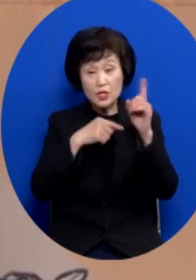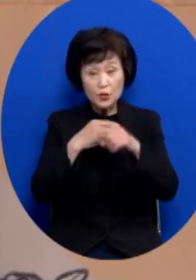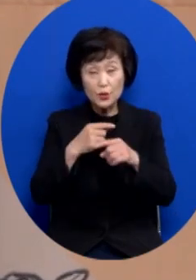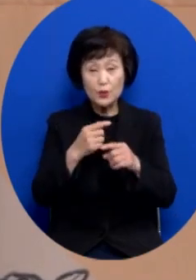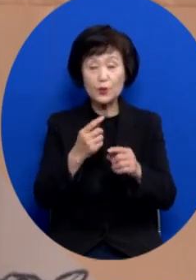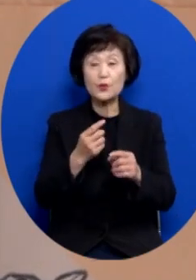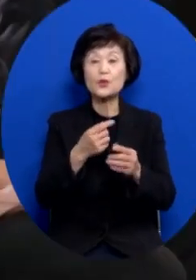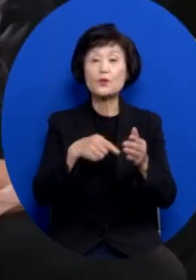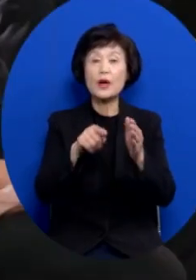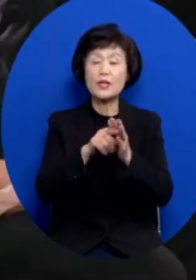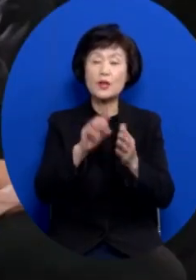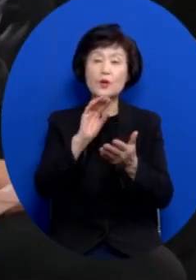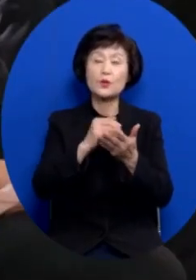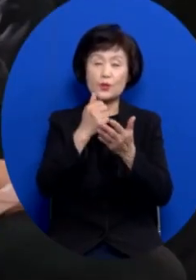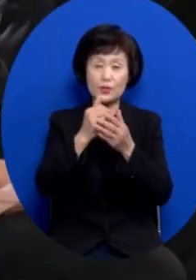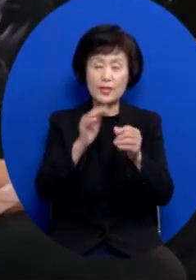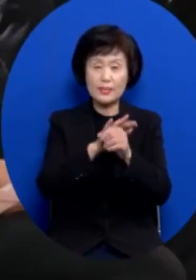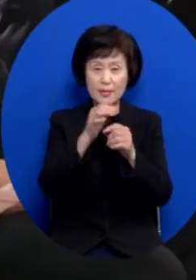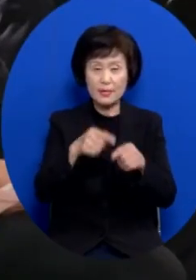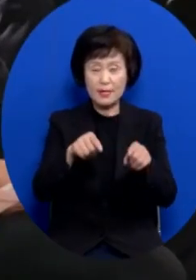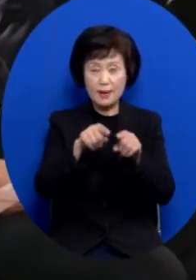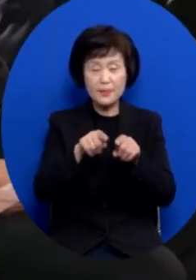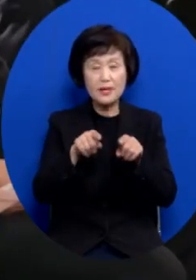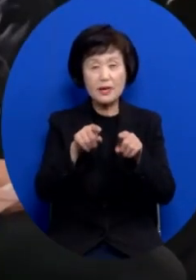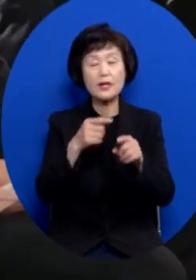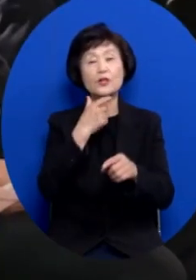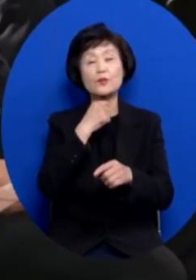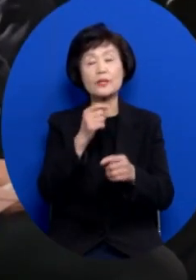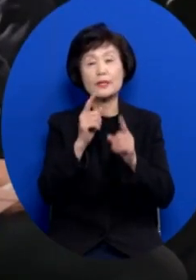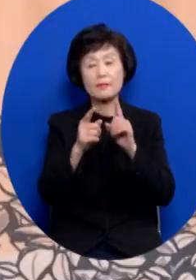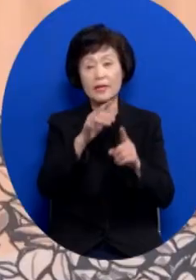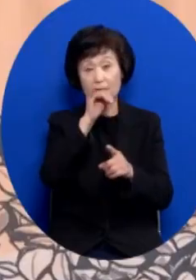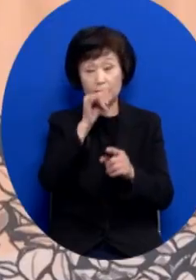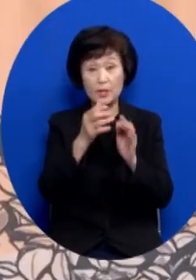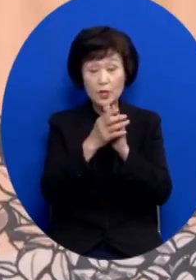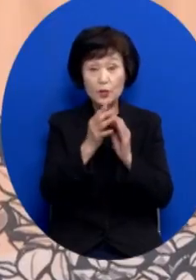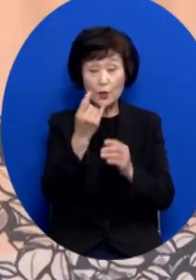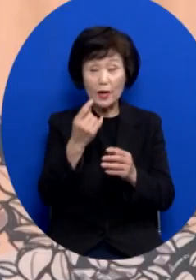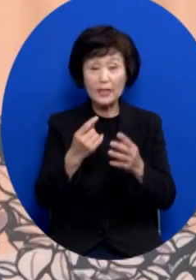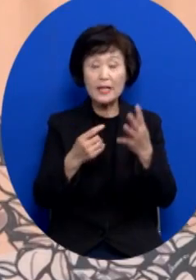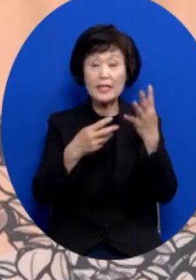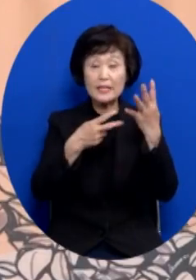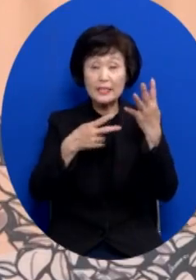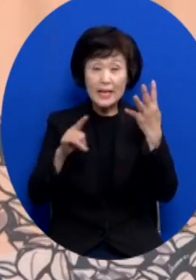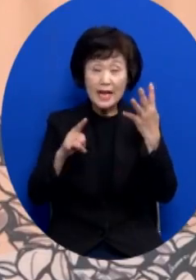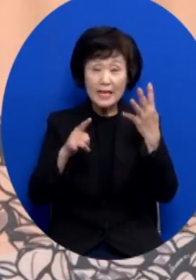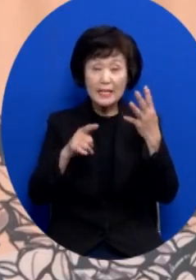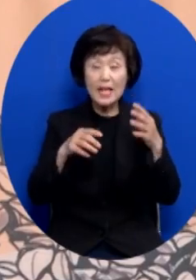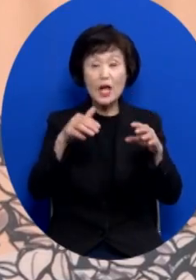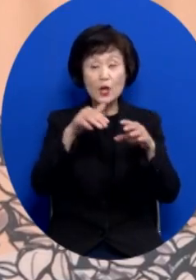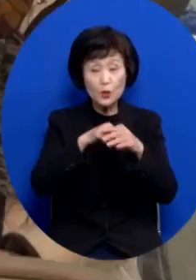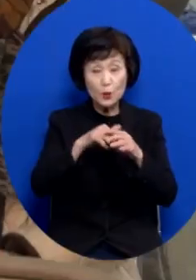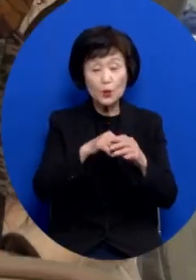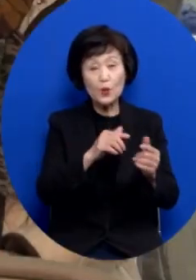그리스도의 사랑이 함께하길 바란다고 전했습니다. 이날 기도회는 4대 종단별 추모 의례로